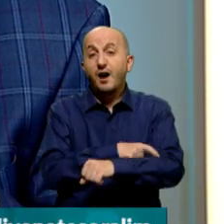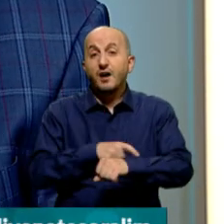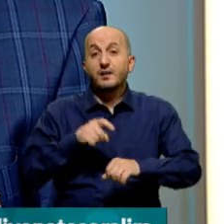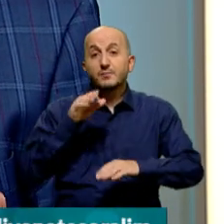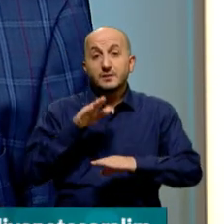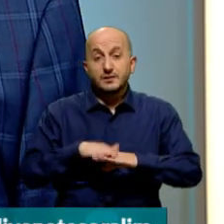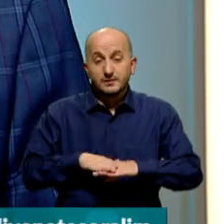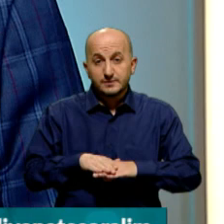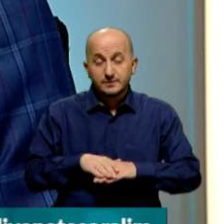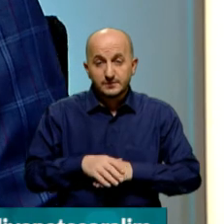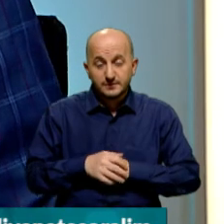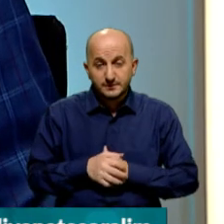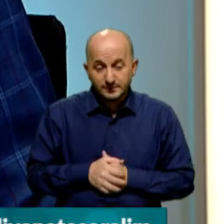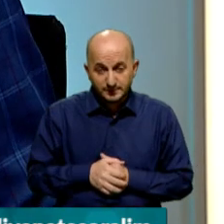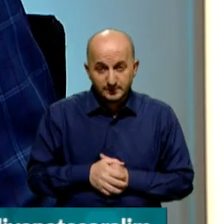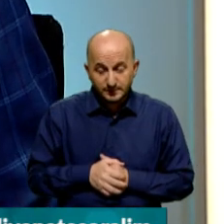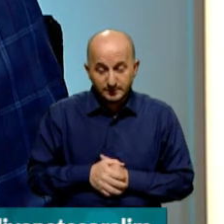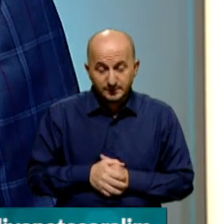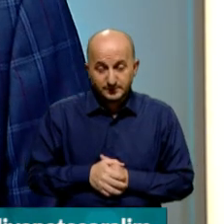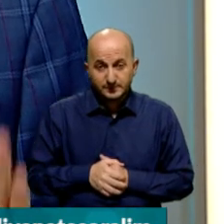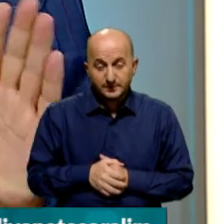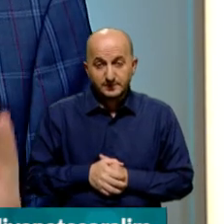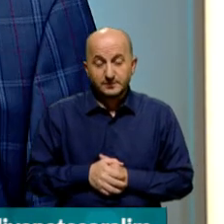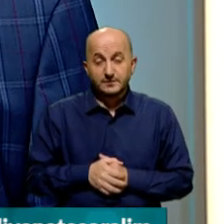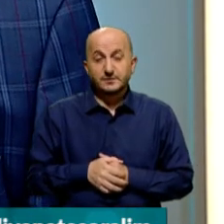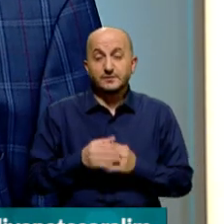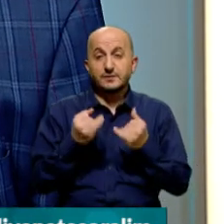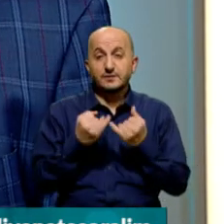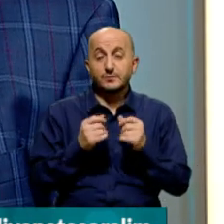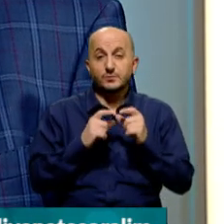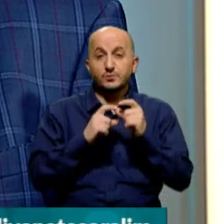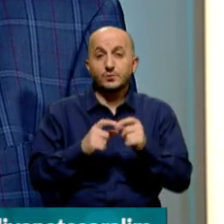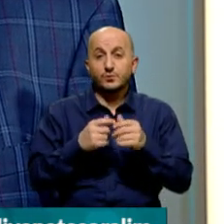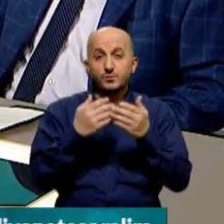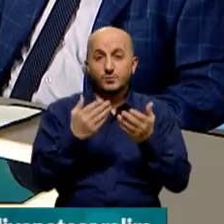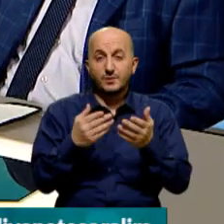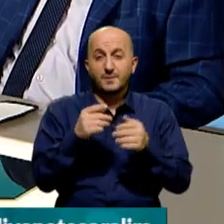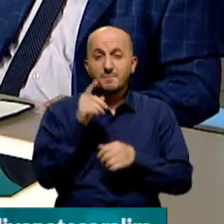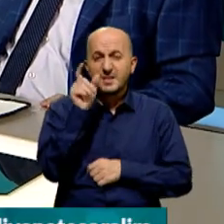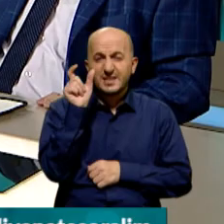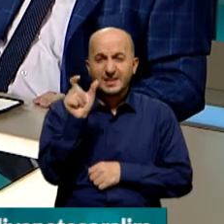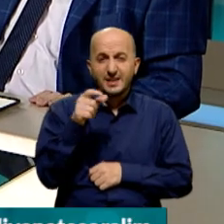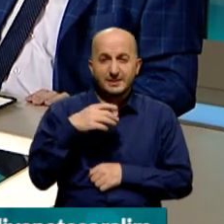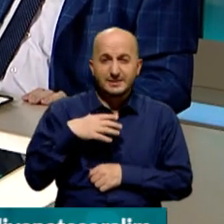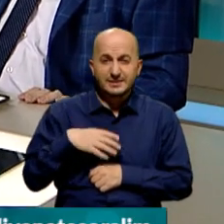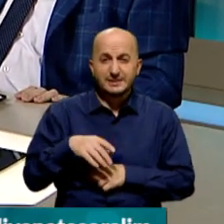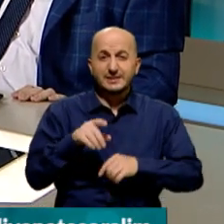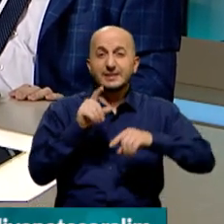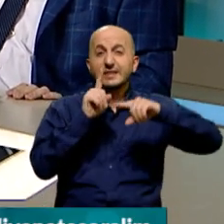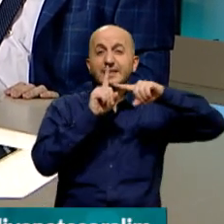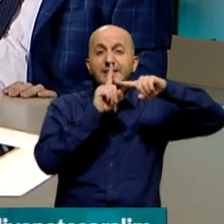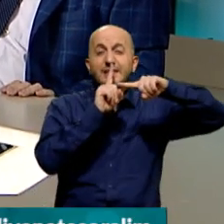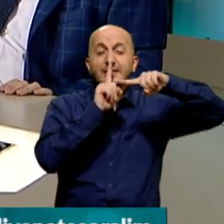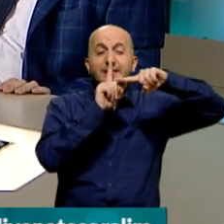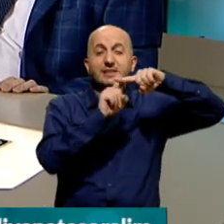boşanmış ise haram, o vakitte kılmıyor. Kızı haram kılmaz. Eyvallah. Kardeşimiz sorduğu budur. Peki bir kelime isteyeceğim. Gayrimüslim bir kimsenin üzerimizde